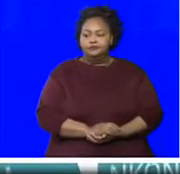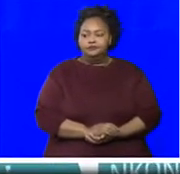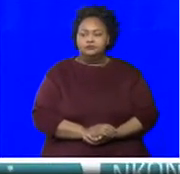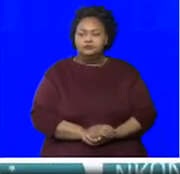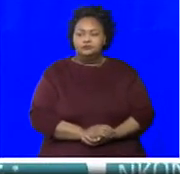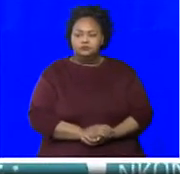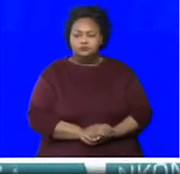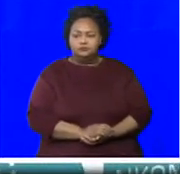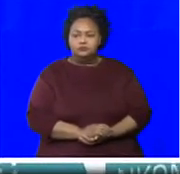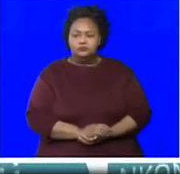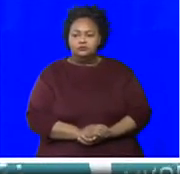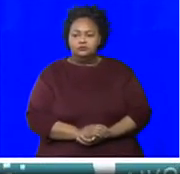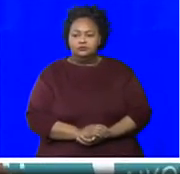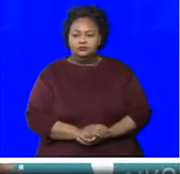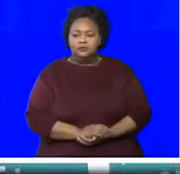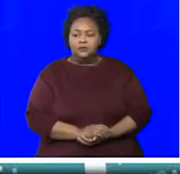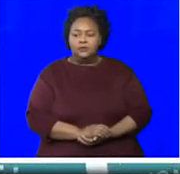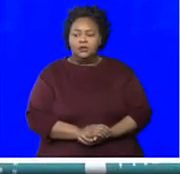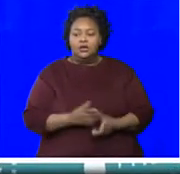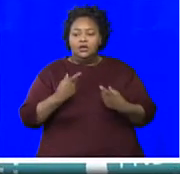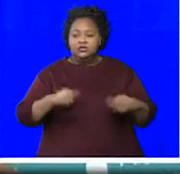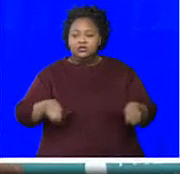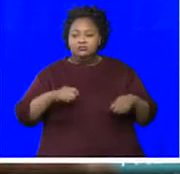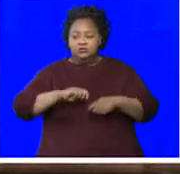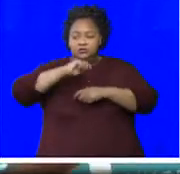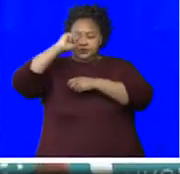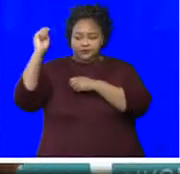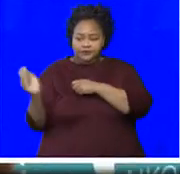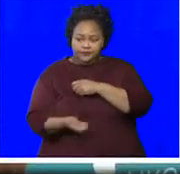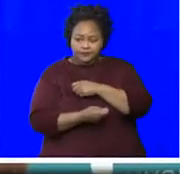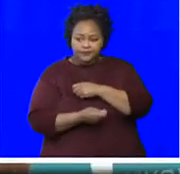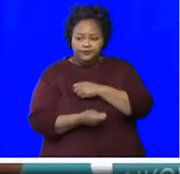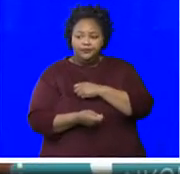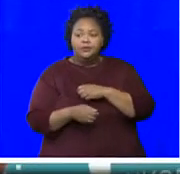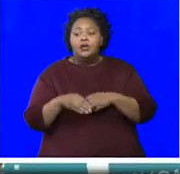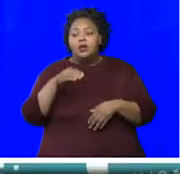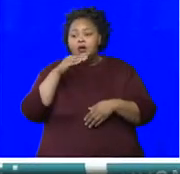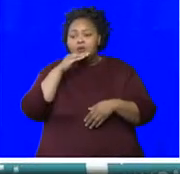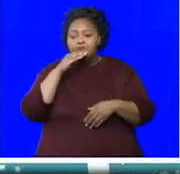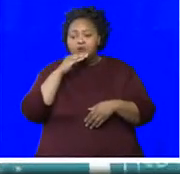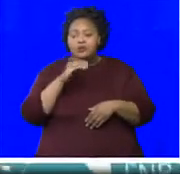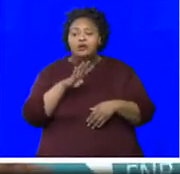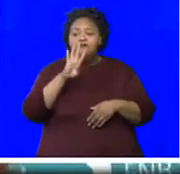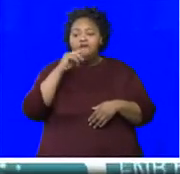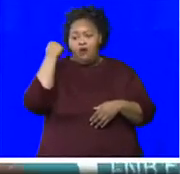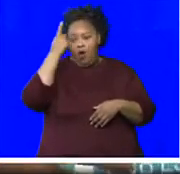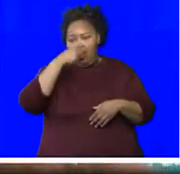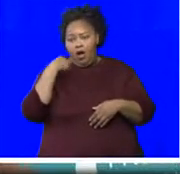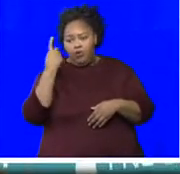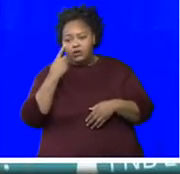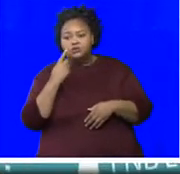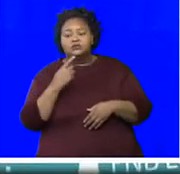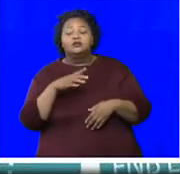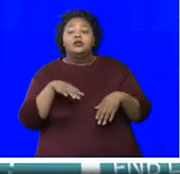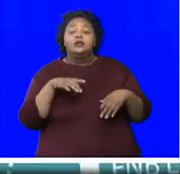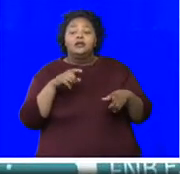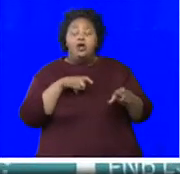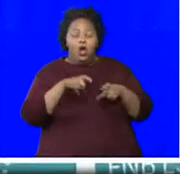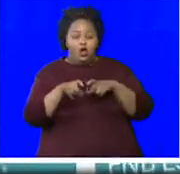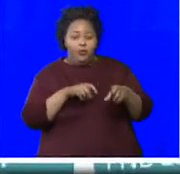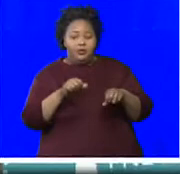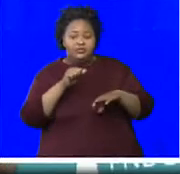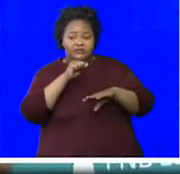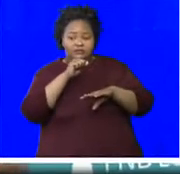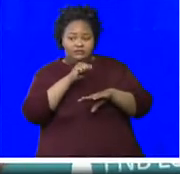of quality time between the stakeholders. So you get to play for 18 rounds for half the day.